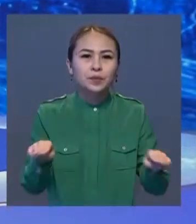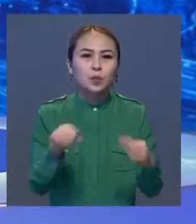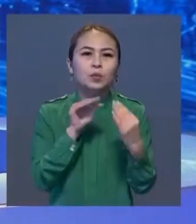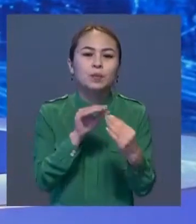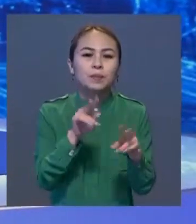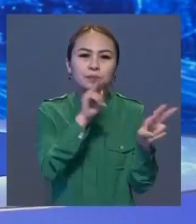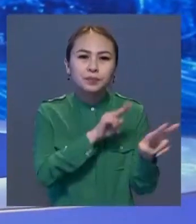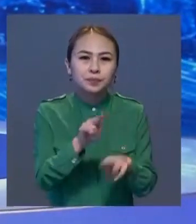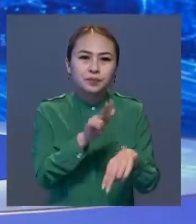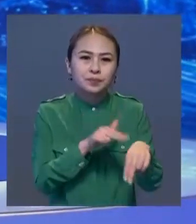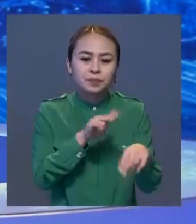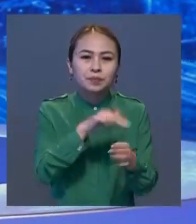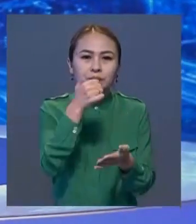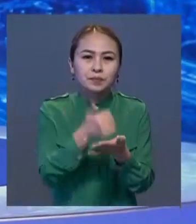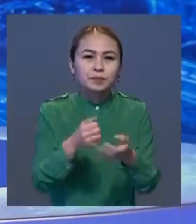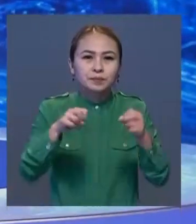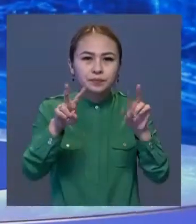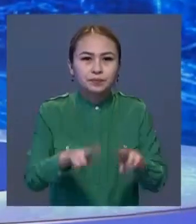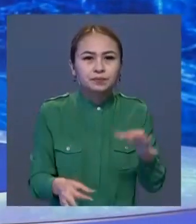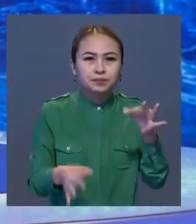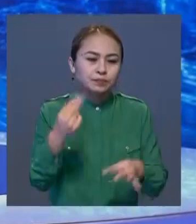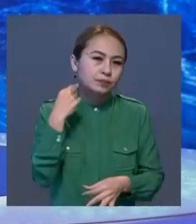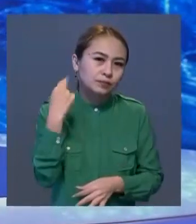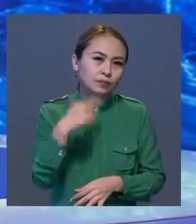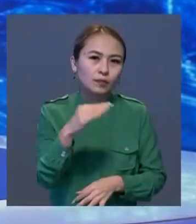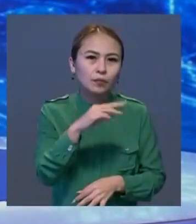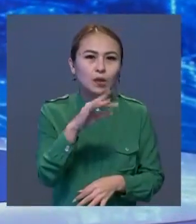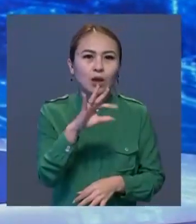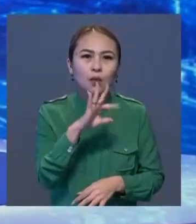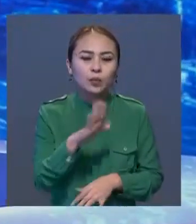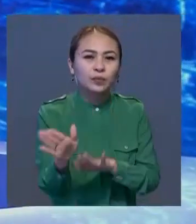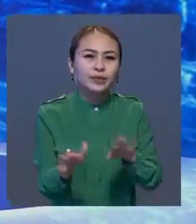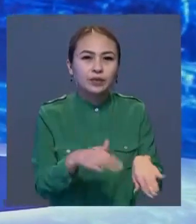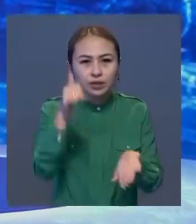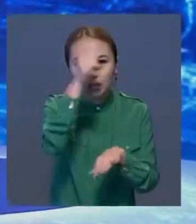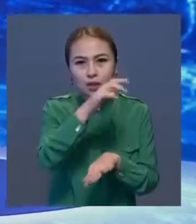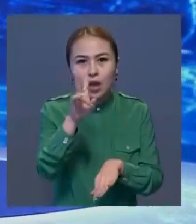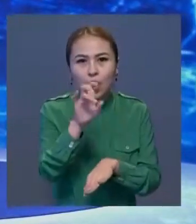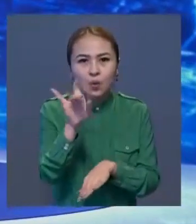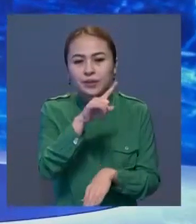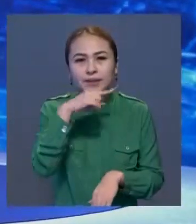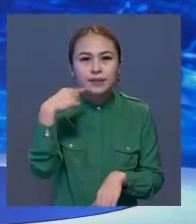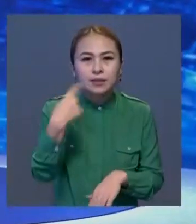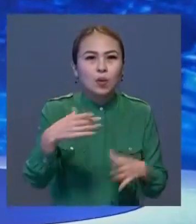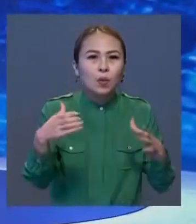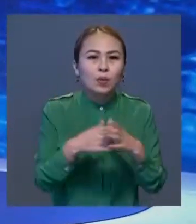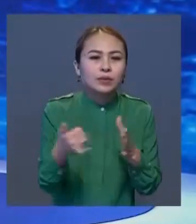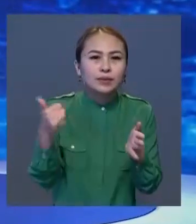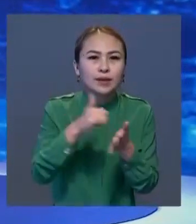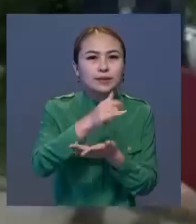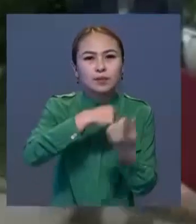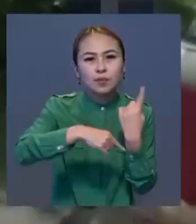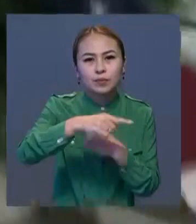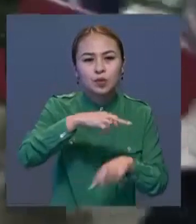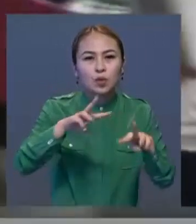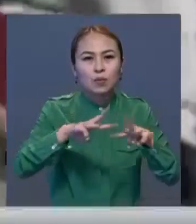Петропавлда көліктік бақылау инспекциясының бас маманы сотталды. Жасұлан Мұқанов өткен жылдың наурызында Ресейден бұрғылау қондырғысын тасыған кәсіпкерден